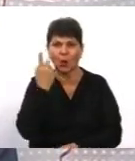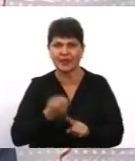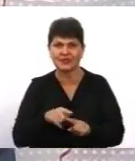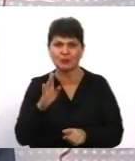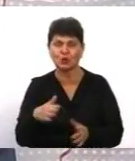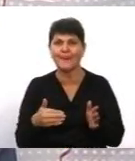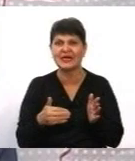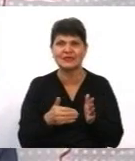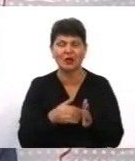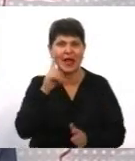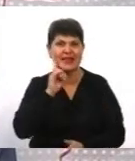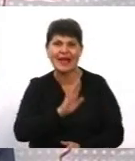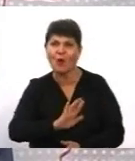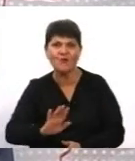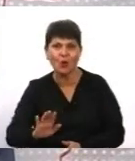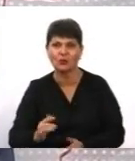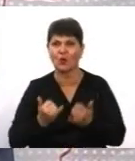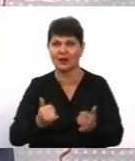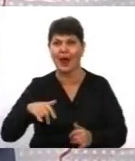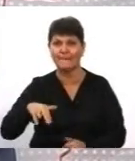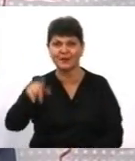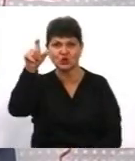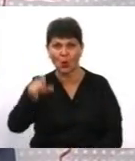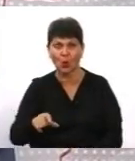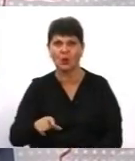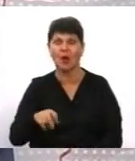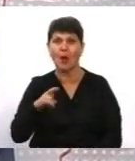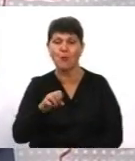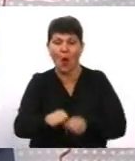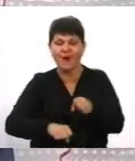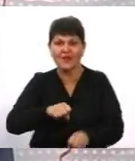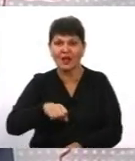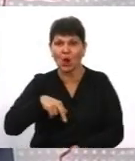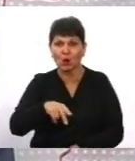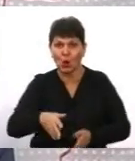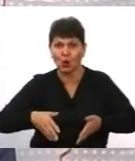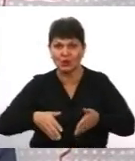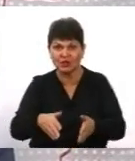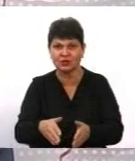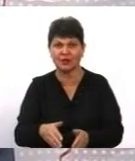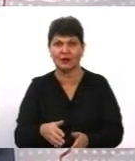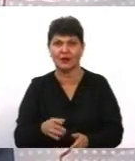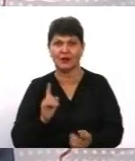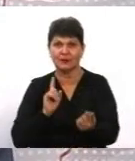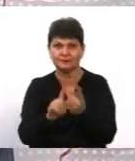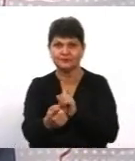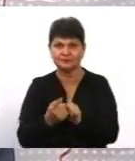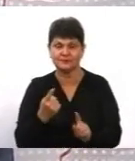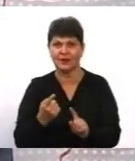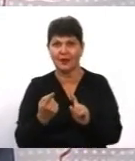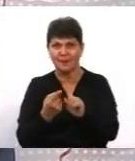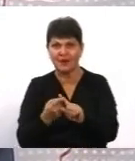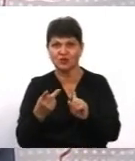максимально некомфортним для пішохода пересування по велодоріжці. Тобто проїжджає один велосипедист, потім другий, потім